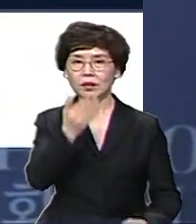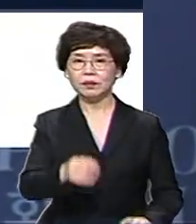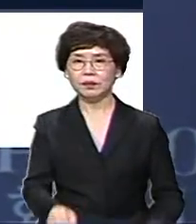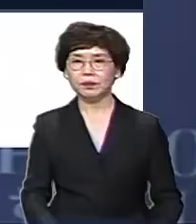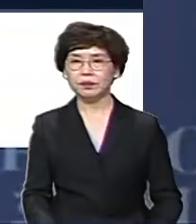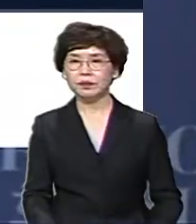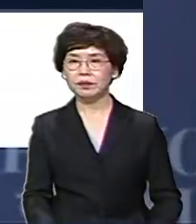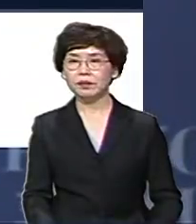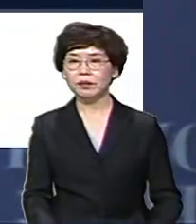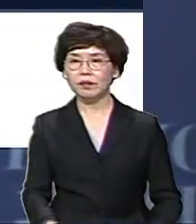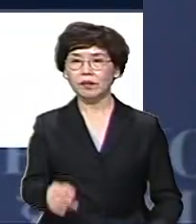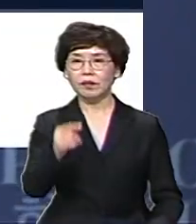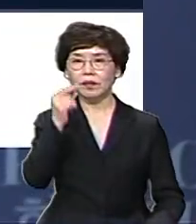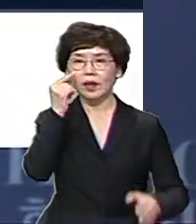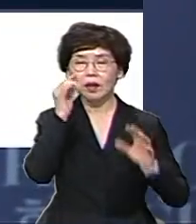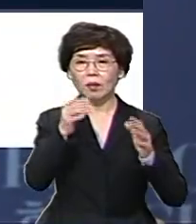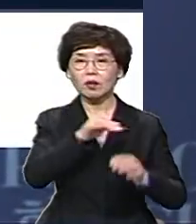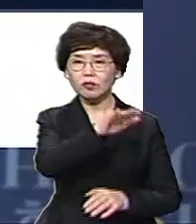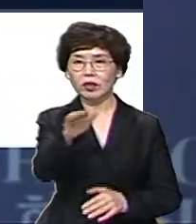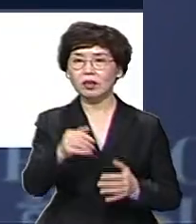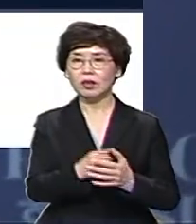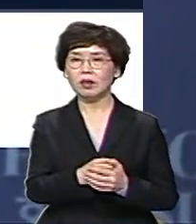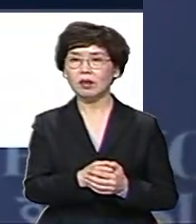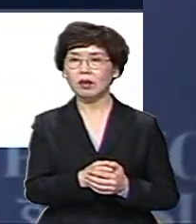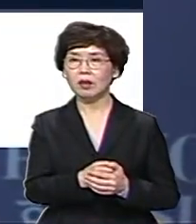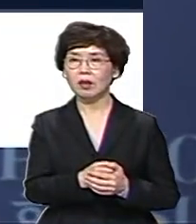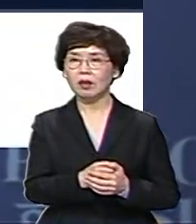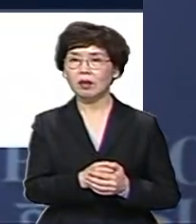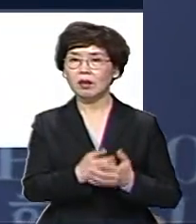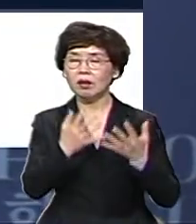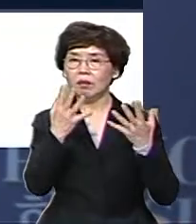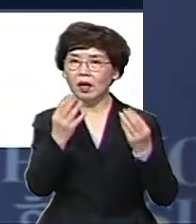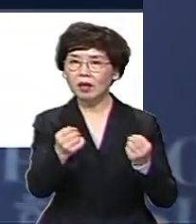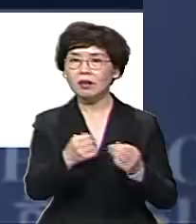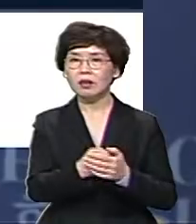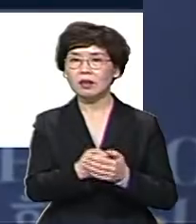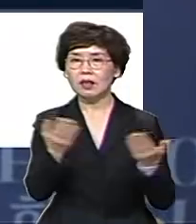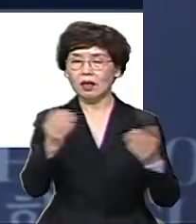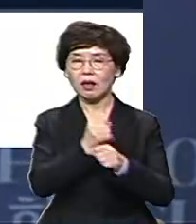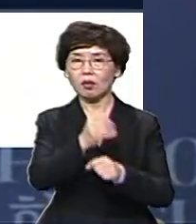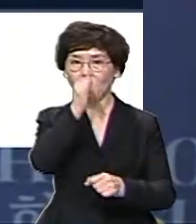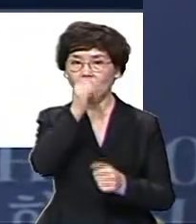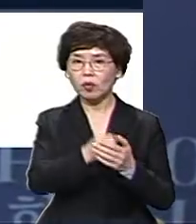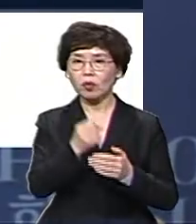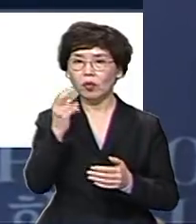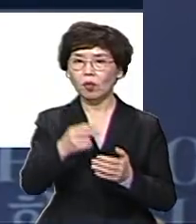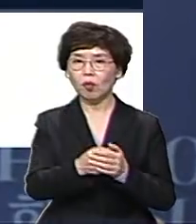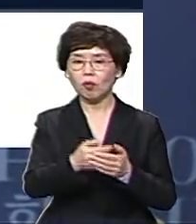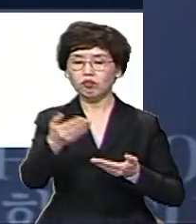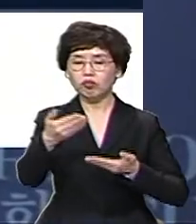미국과 북한과의 관계가 앞으로는 어떻게 될 건지. 예.